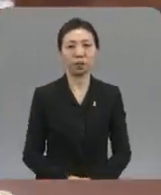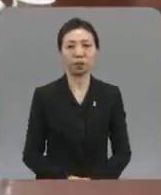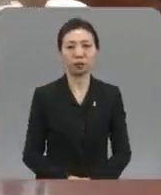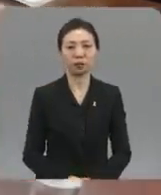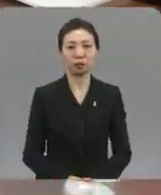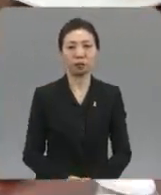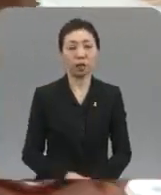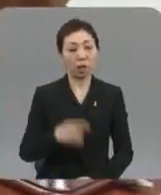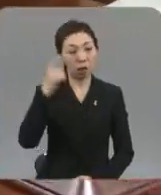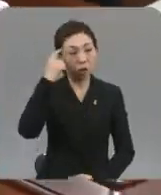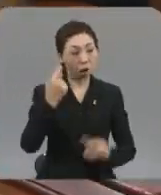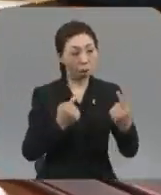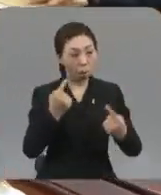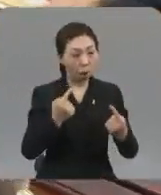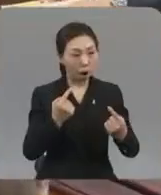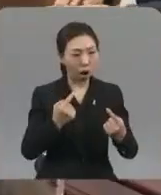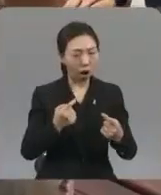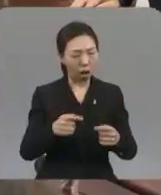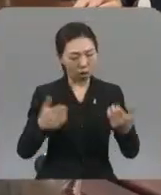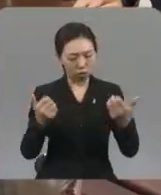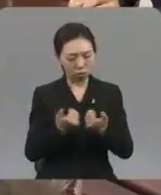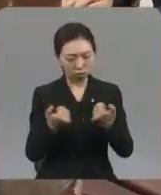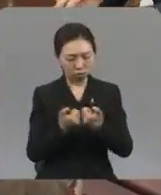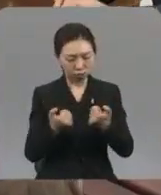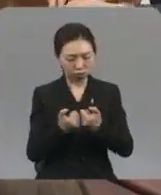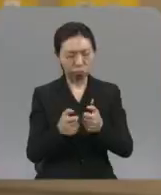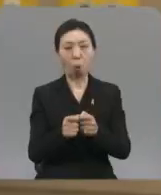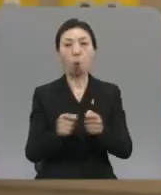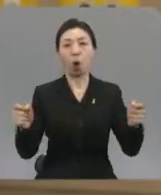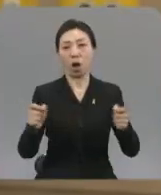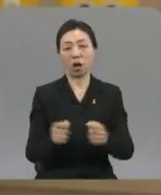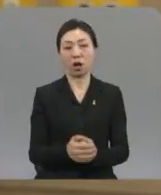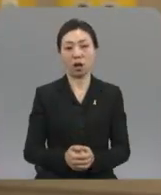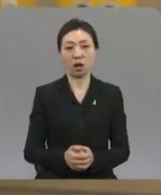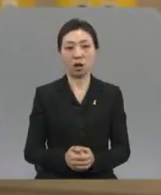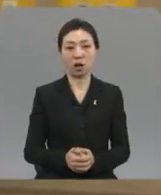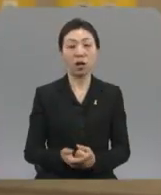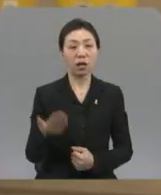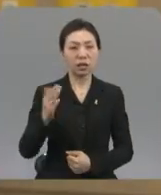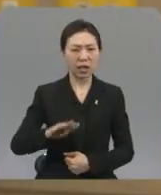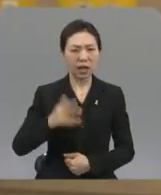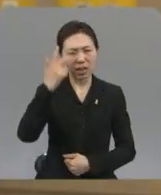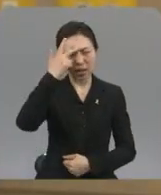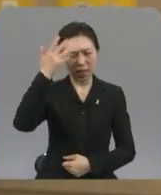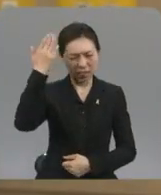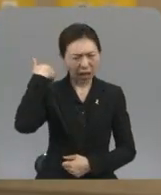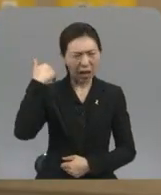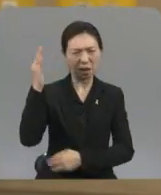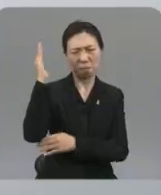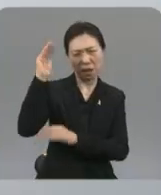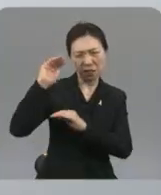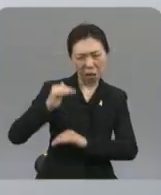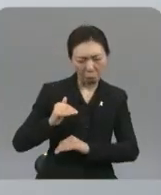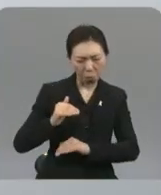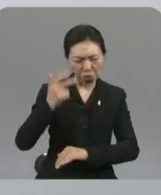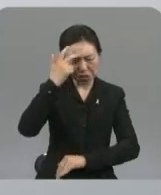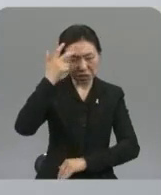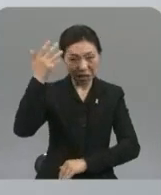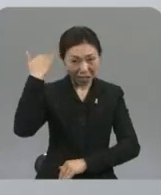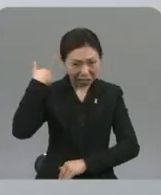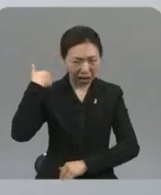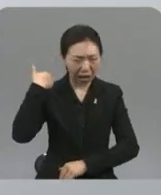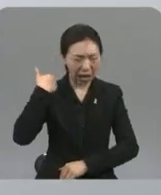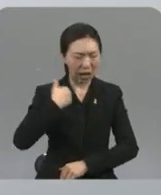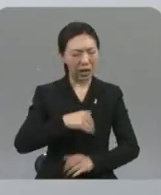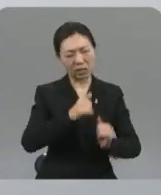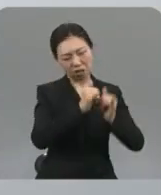diplomatie dit de navets entre les dirigeants sud-coréens japonais et la normalisation des relations entre les deux pays avaient été actés de son côté